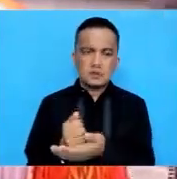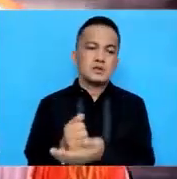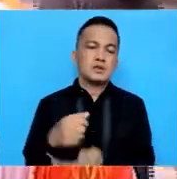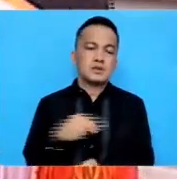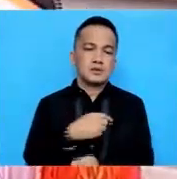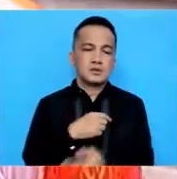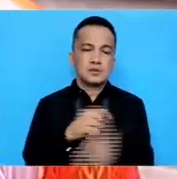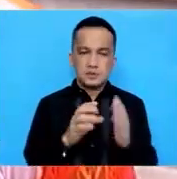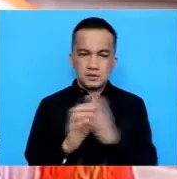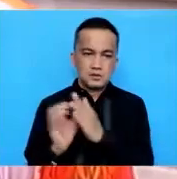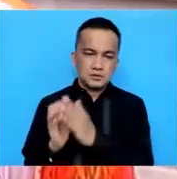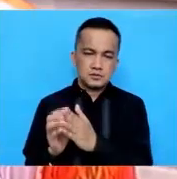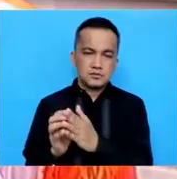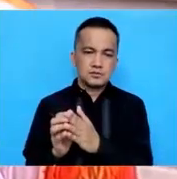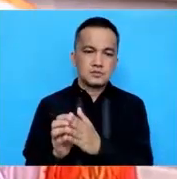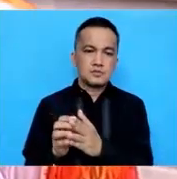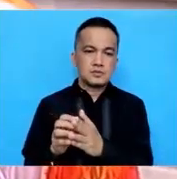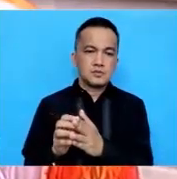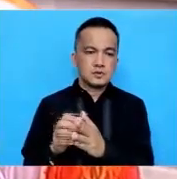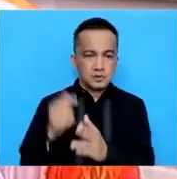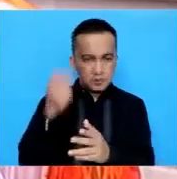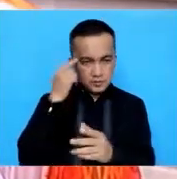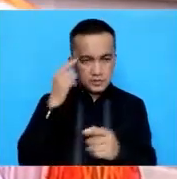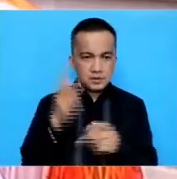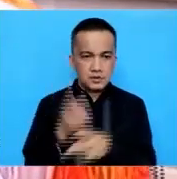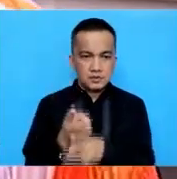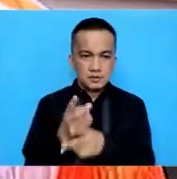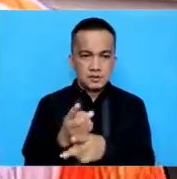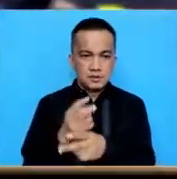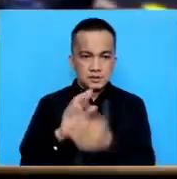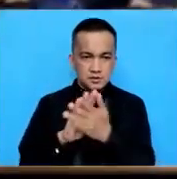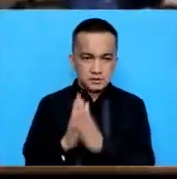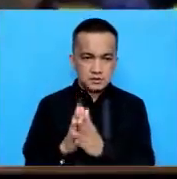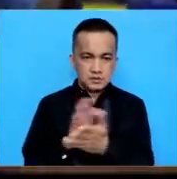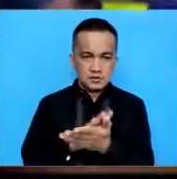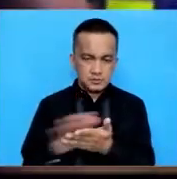lungsod, pamahalang lungsod sa pagpapangalaga ng katahimikan, kaayusan.